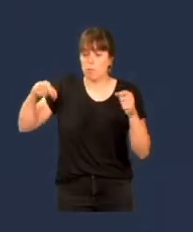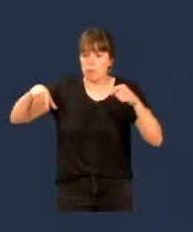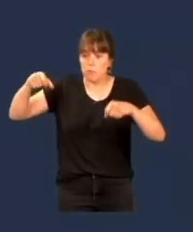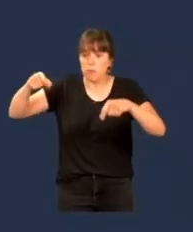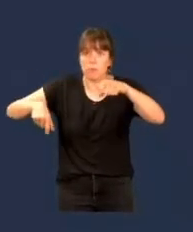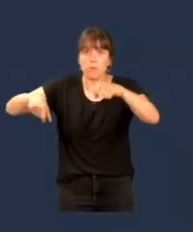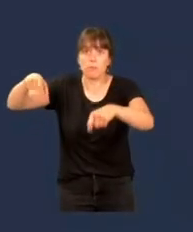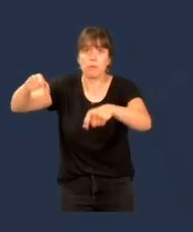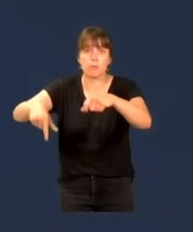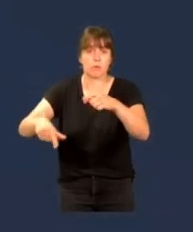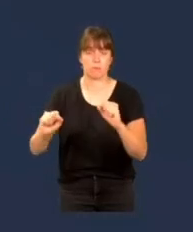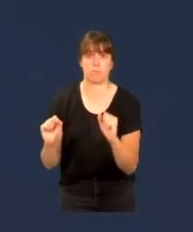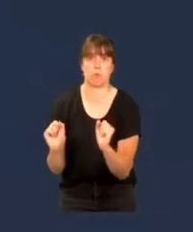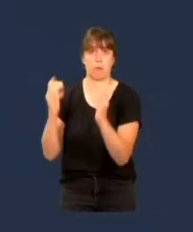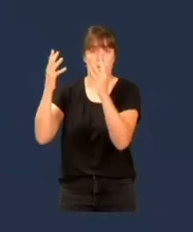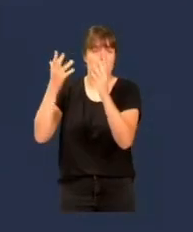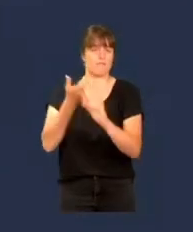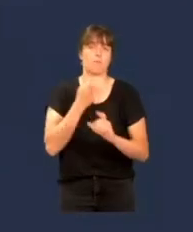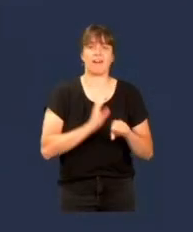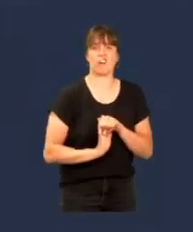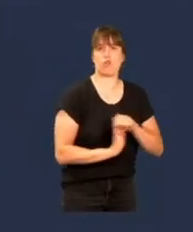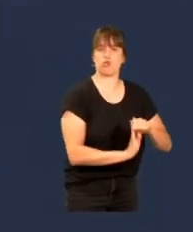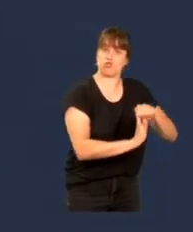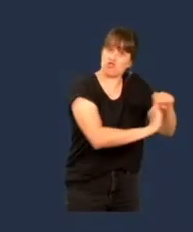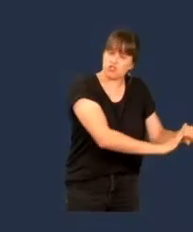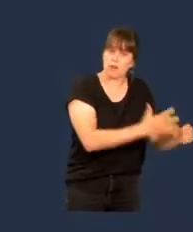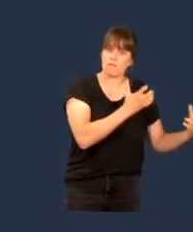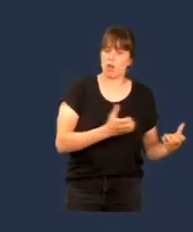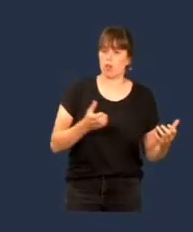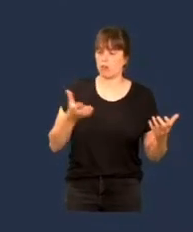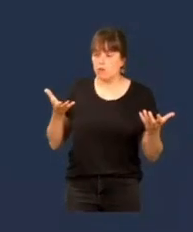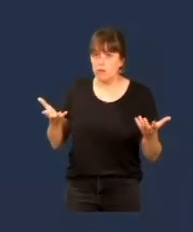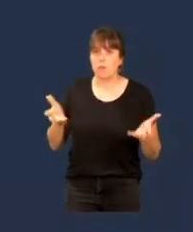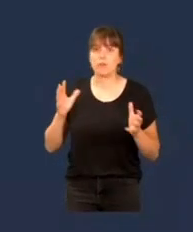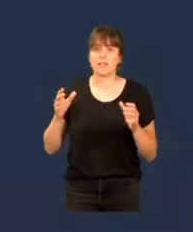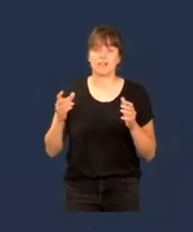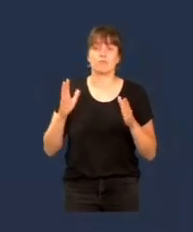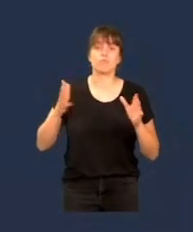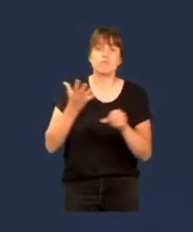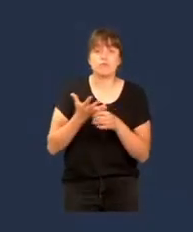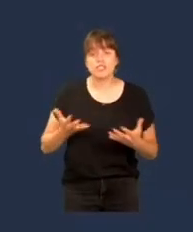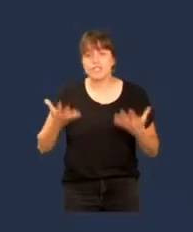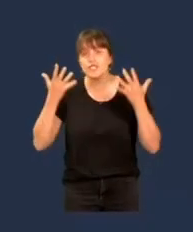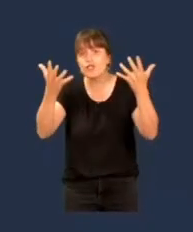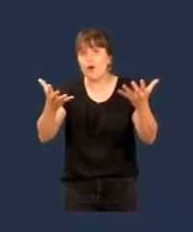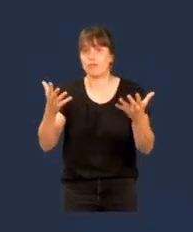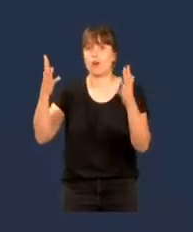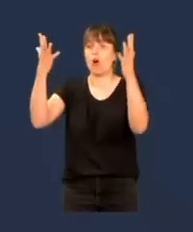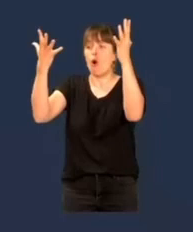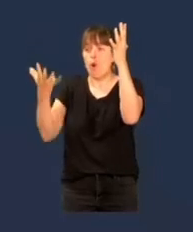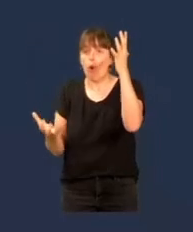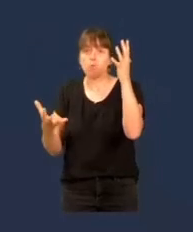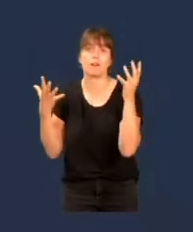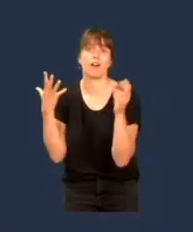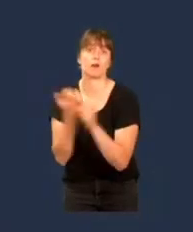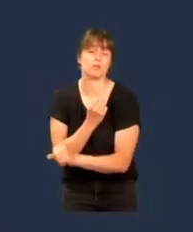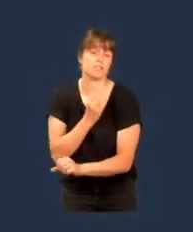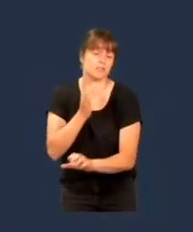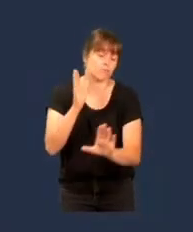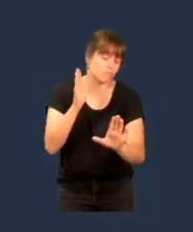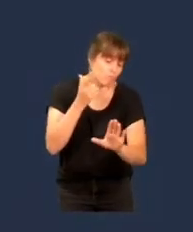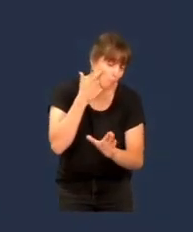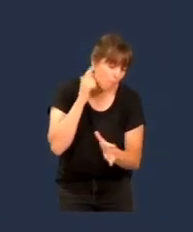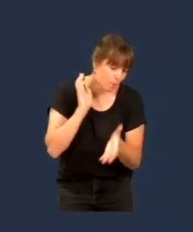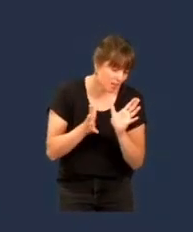berges. Ah, avec un peu de chance, on aura de l'ombre dans 10 ans, monsieur le maire, mais pas d'entreprise en plus. Mais revenons au